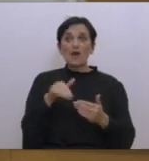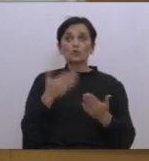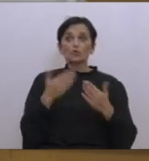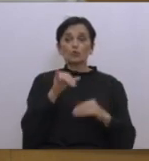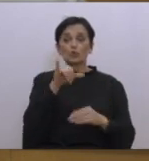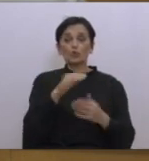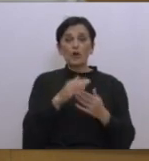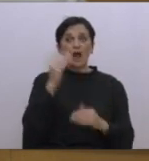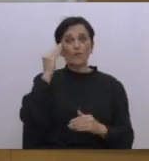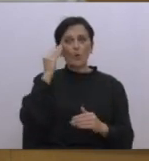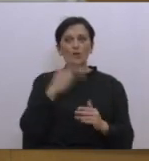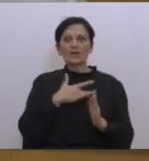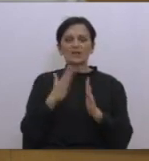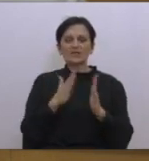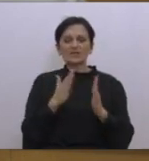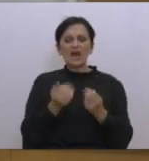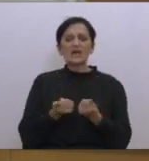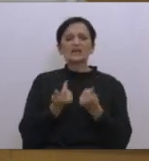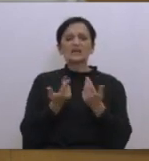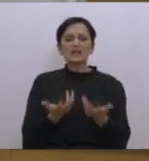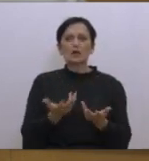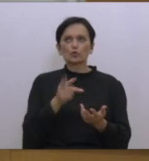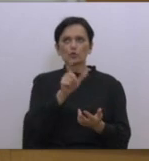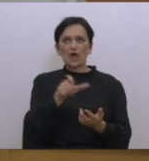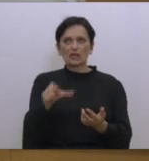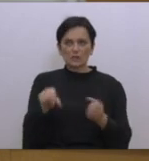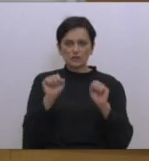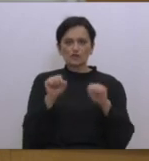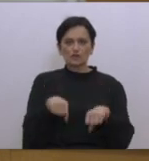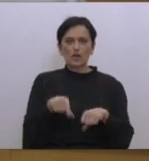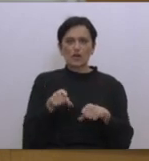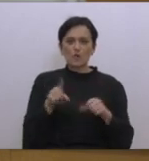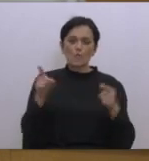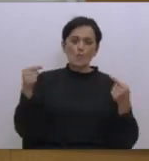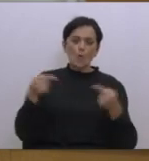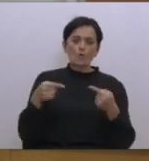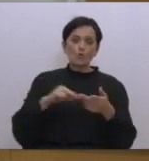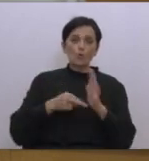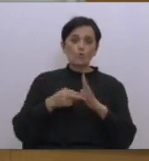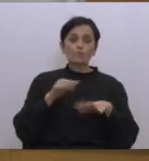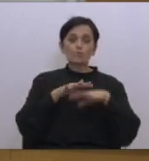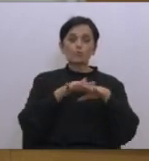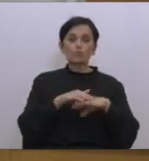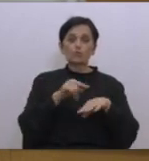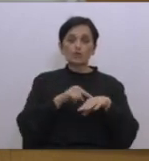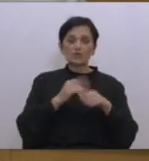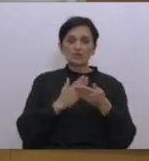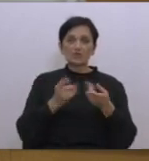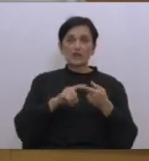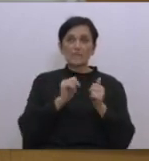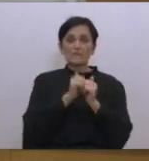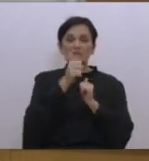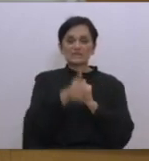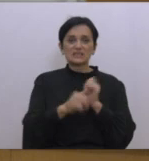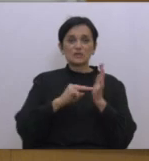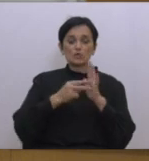გაქვთ მოაზრებული, დაახლოებით რა რაოდენობის ადამიანებზე შეიძლება იყოს ეს მორგებული, იმიტომ რომ ბიუჯეტთან არის დაკავშირებული და წინასწარ უნდა